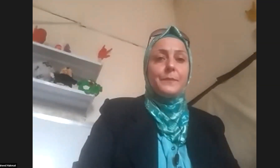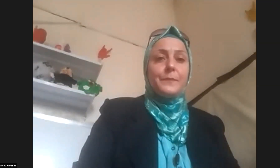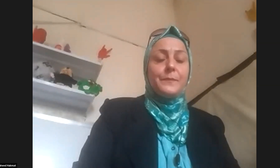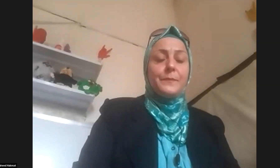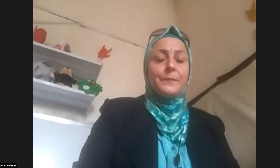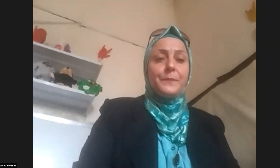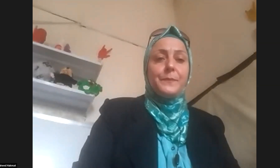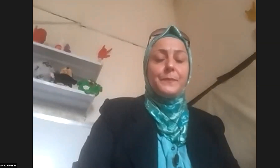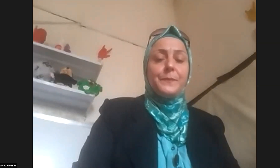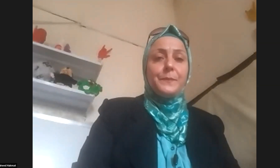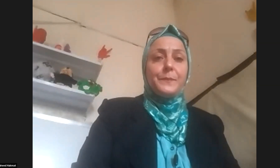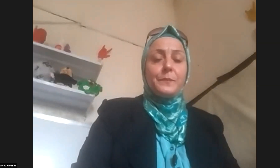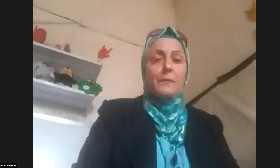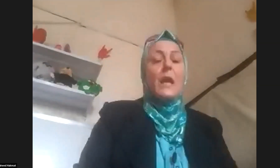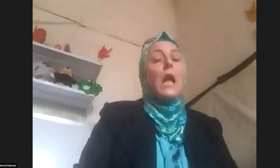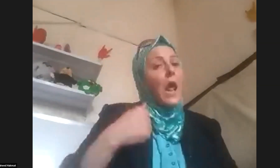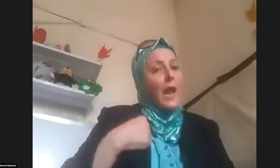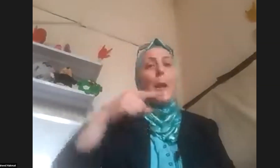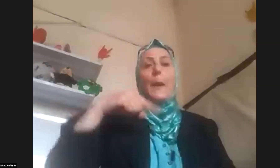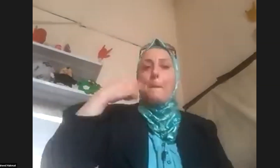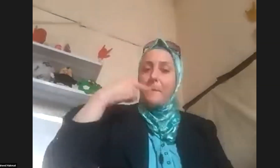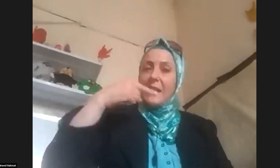إذا بقدر أنا كمان أحكي بهذا الاتجاه،